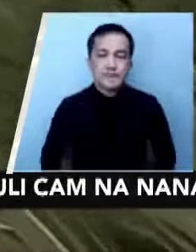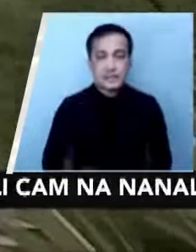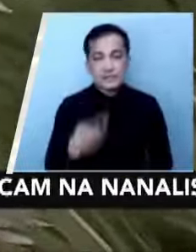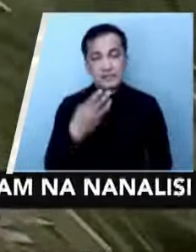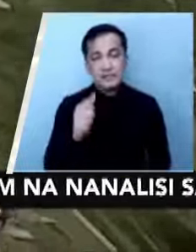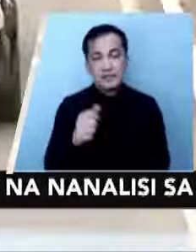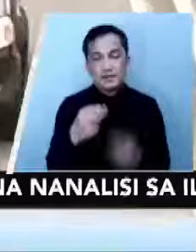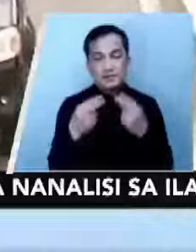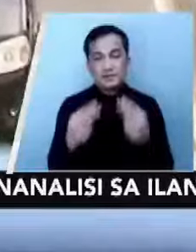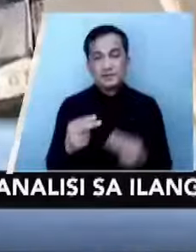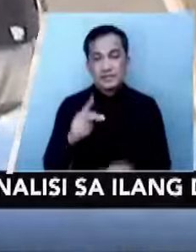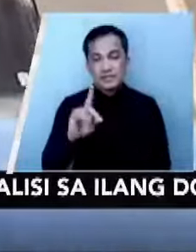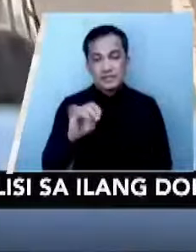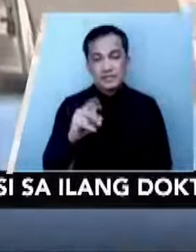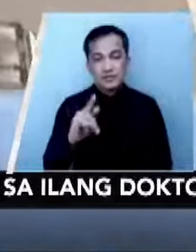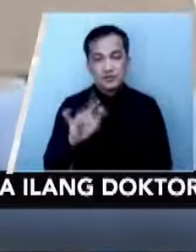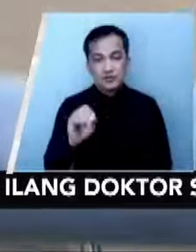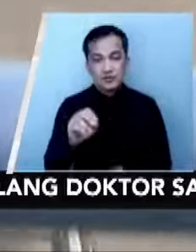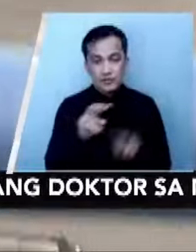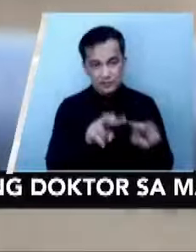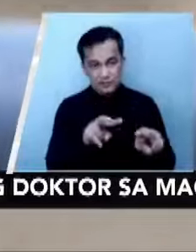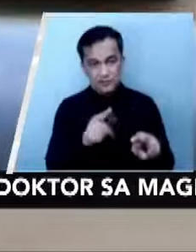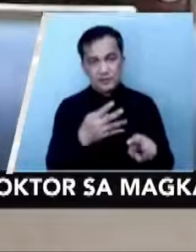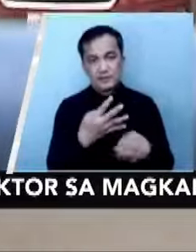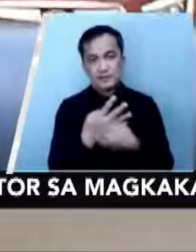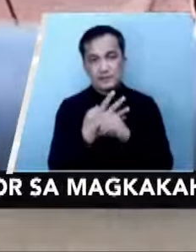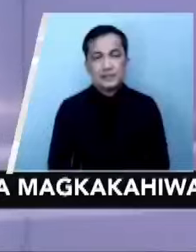News, Dano Tingkungko, nakatutok 24 oras.